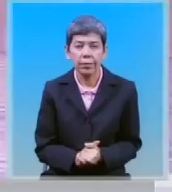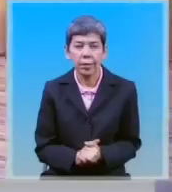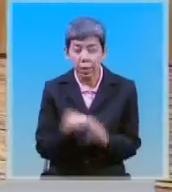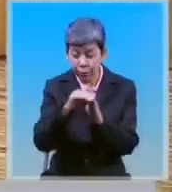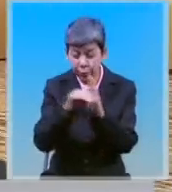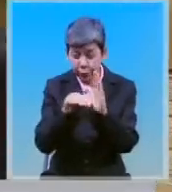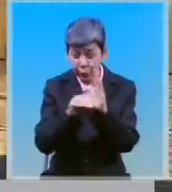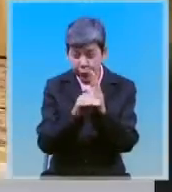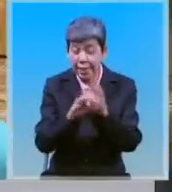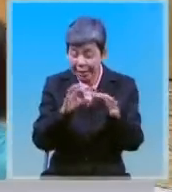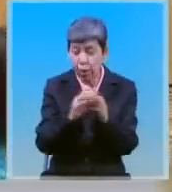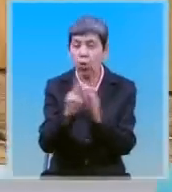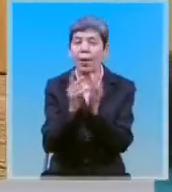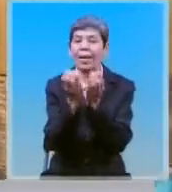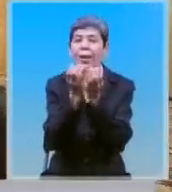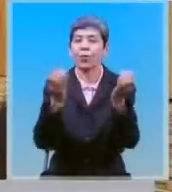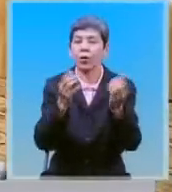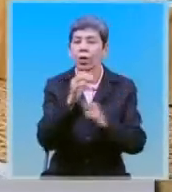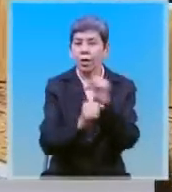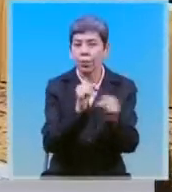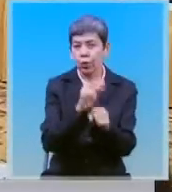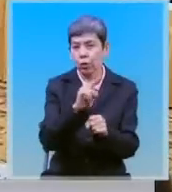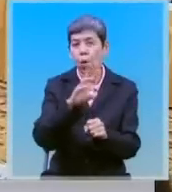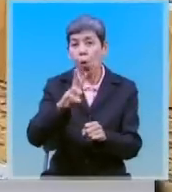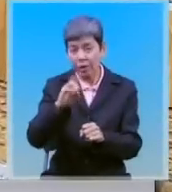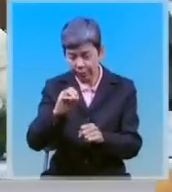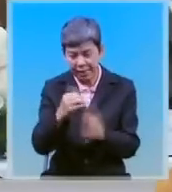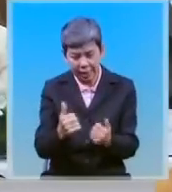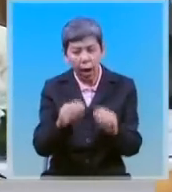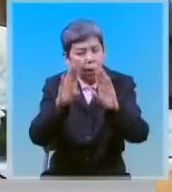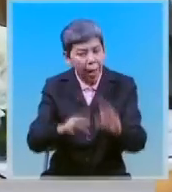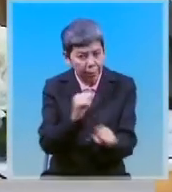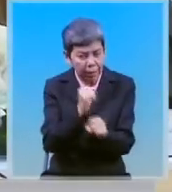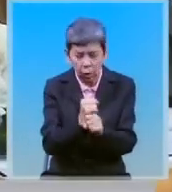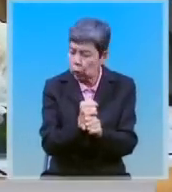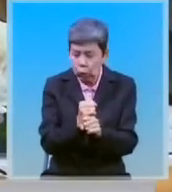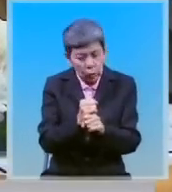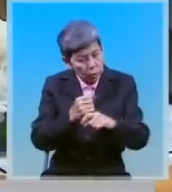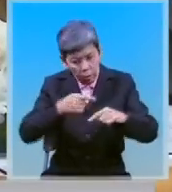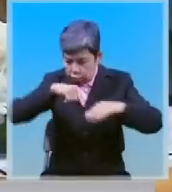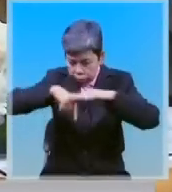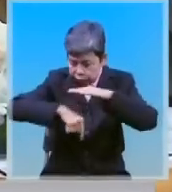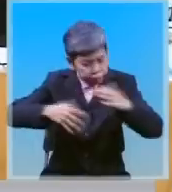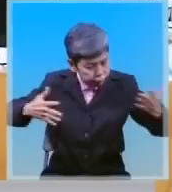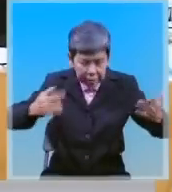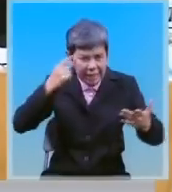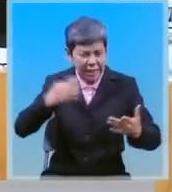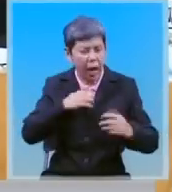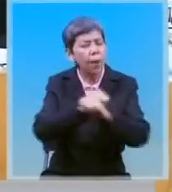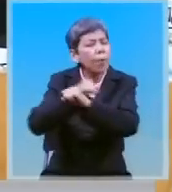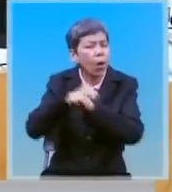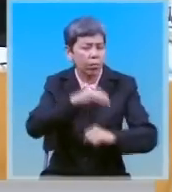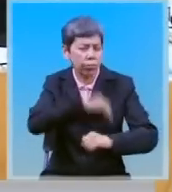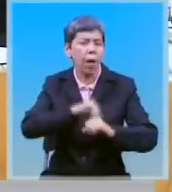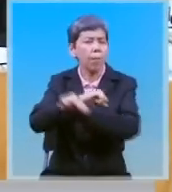การเลือกตั้งภายใต้รัฐธรรมนูญฉบับ2560ออกแบบมาอย่างซับซ้อนเชื่อว่าเจตนาเพื่อป้องกันการทุ